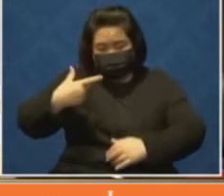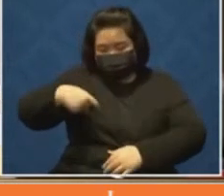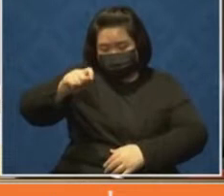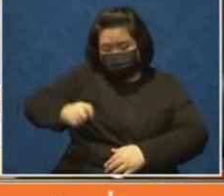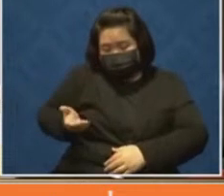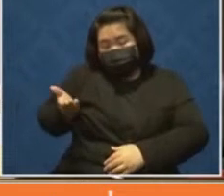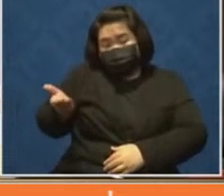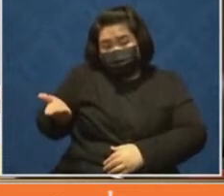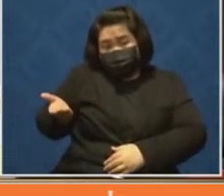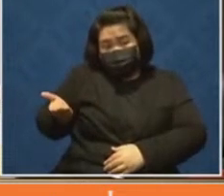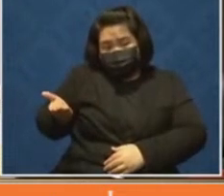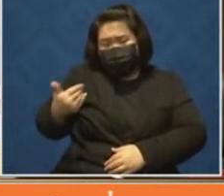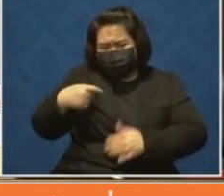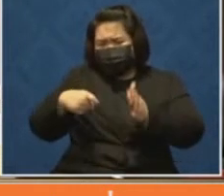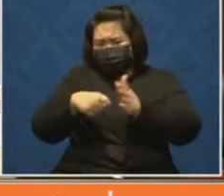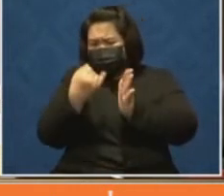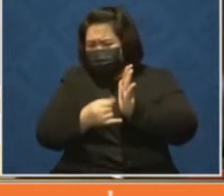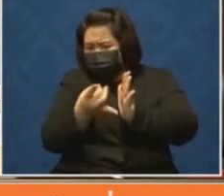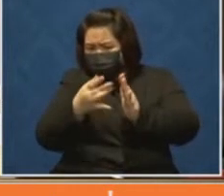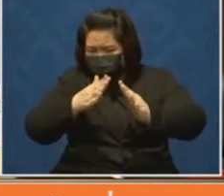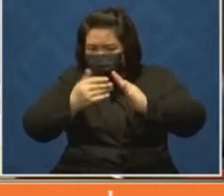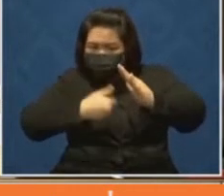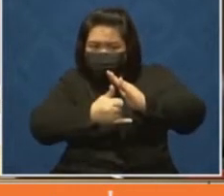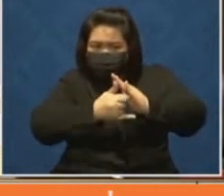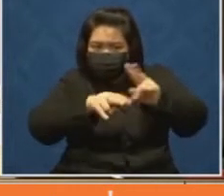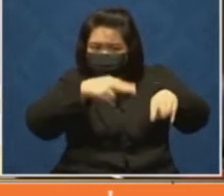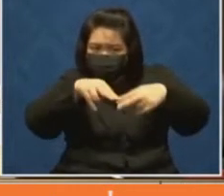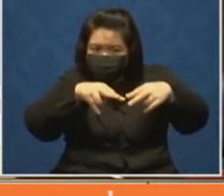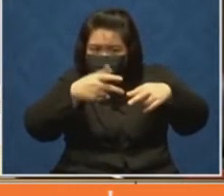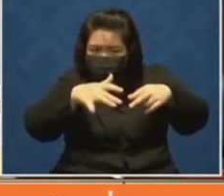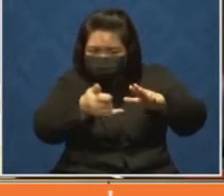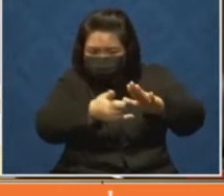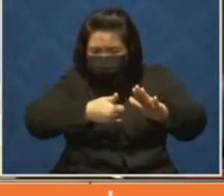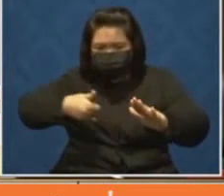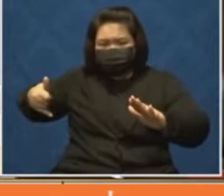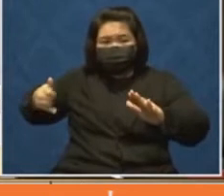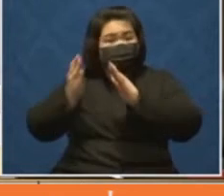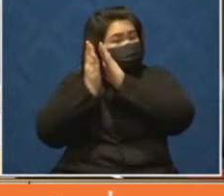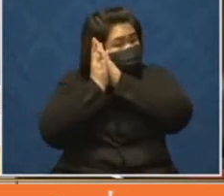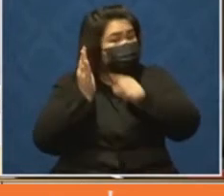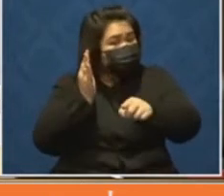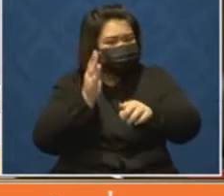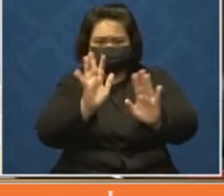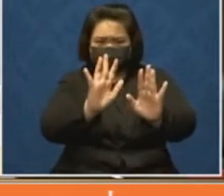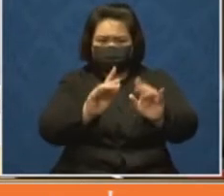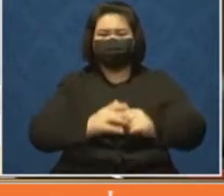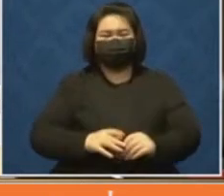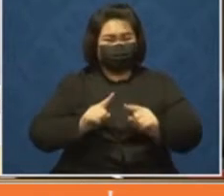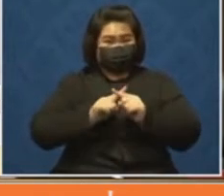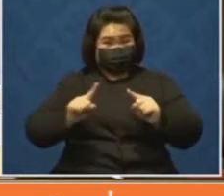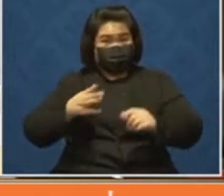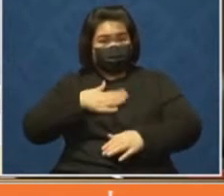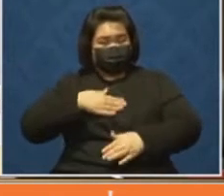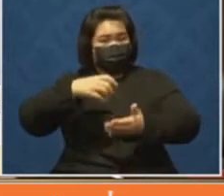เช่นครัการเขาไปค้นในบ้านครับตำหรวจต้องมอะไรครับกดหมายทจะดูยให้ค้นต้มหมาย